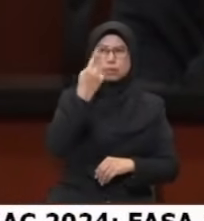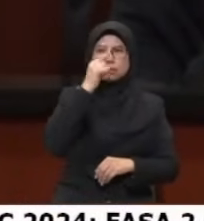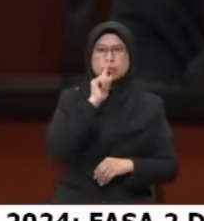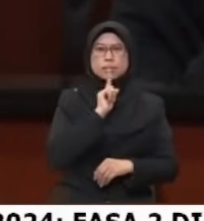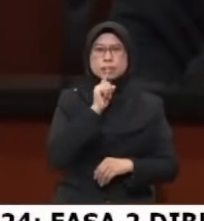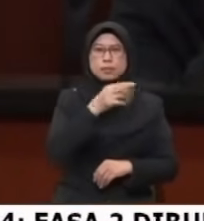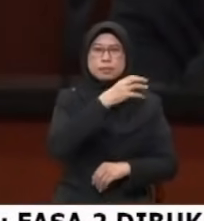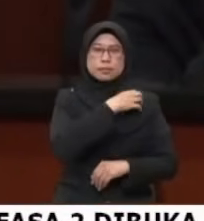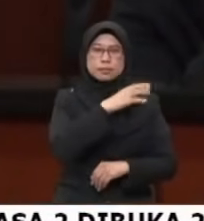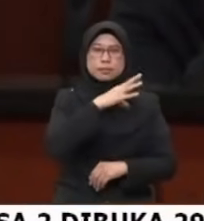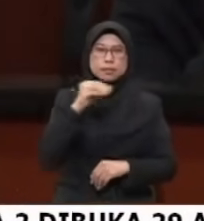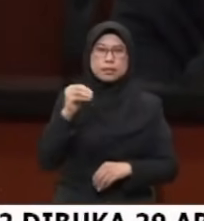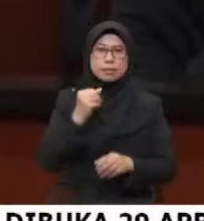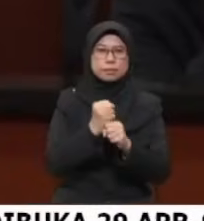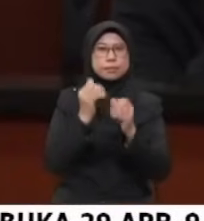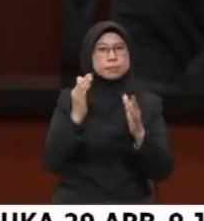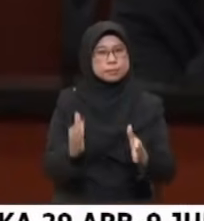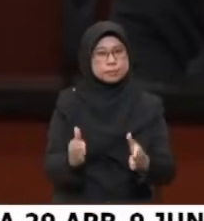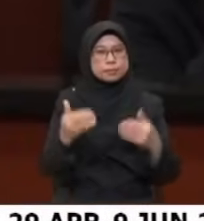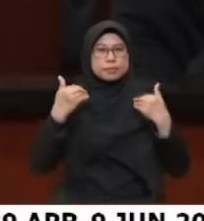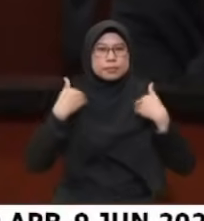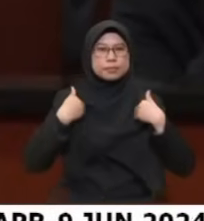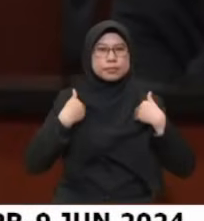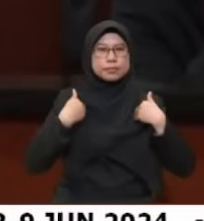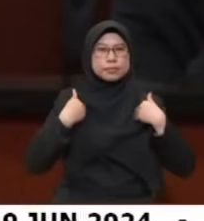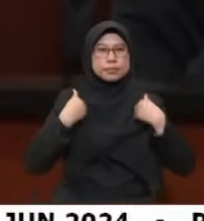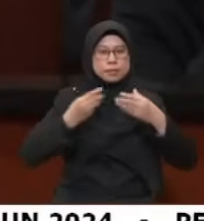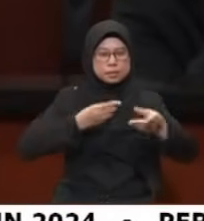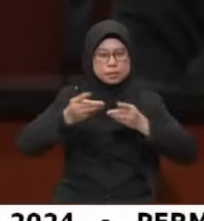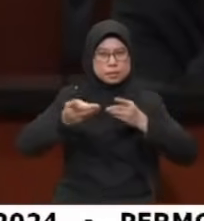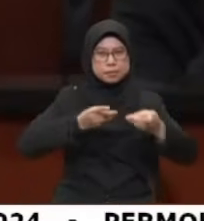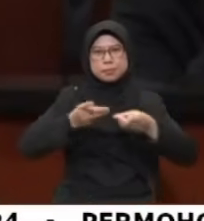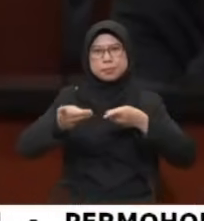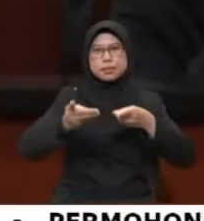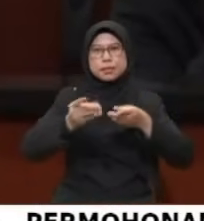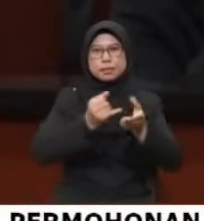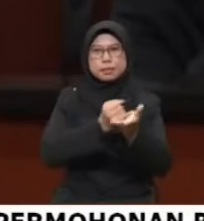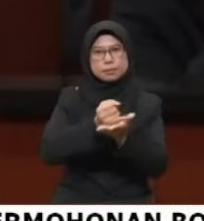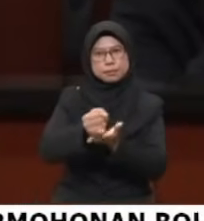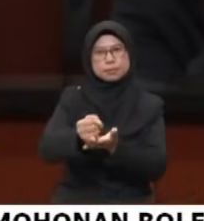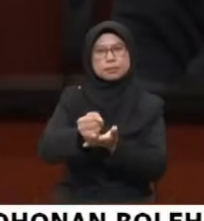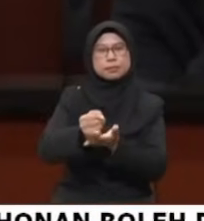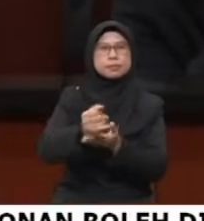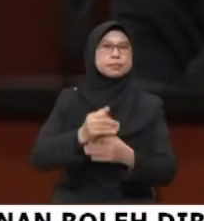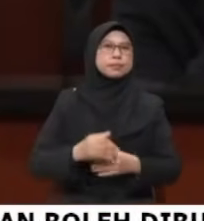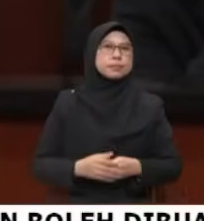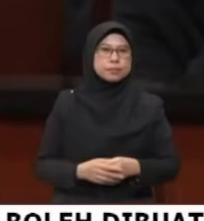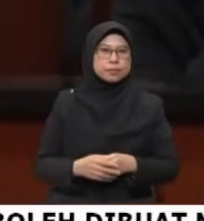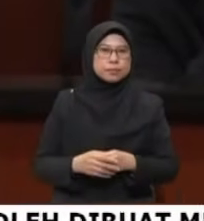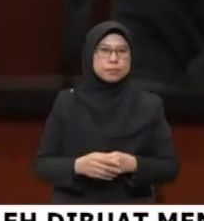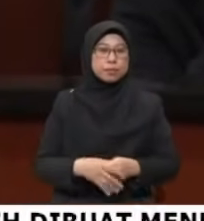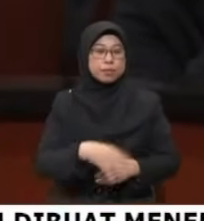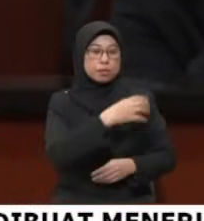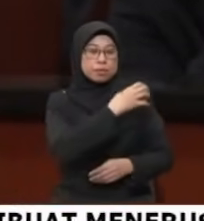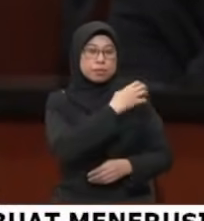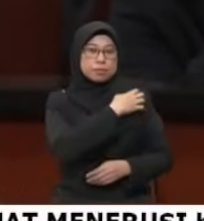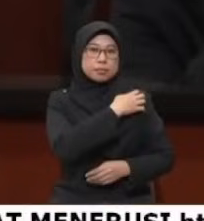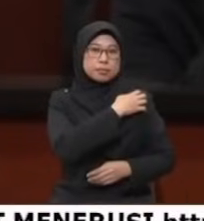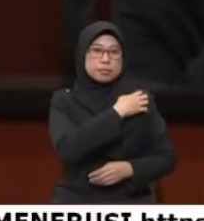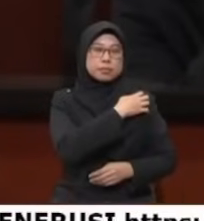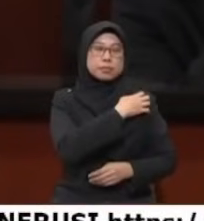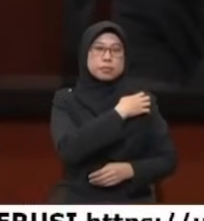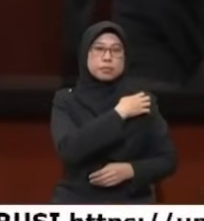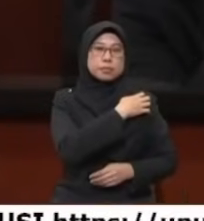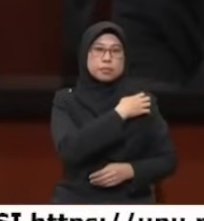pasti pegawai dan anggota mempunyai disiplin dan tahap integriti yang tinggi pegawai dan